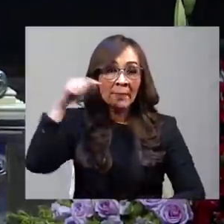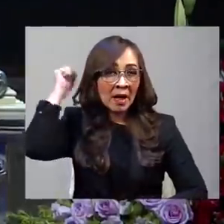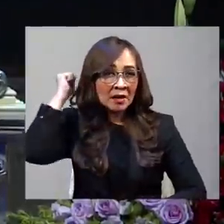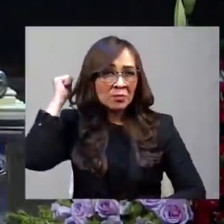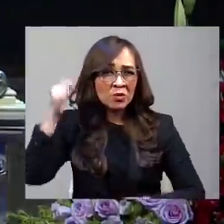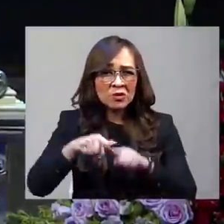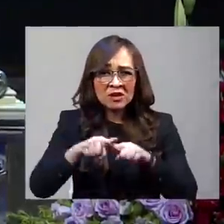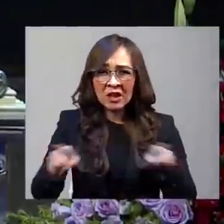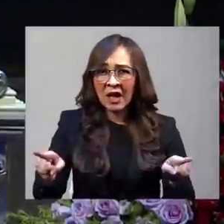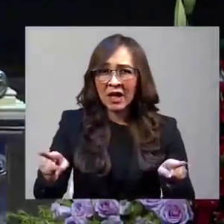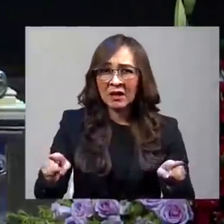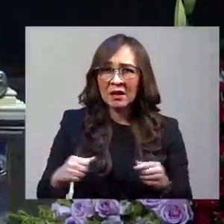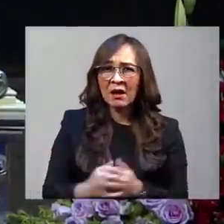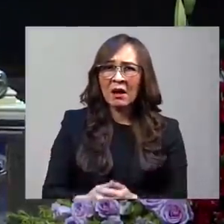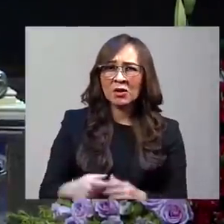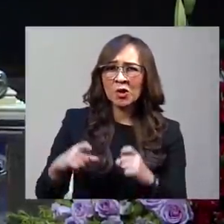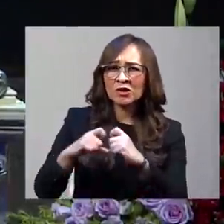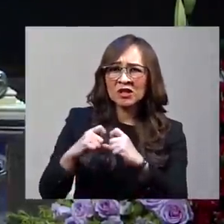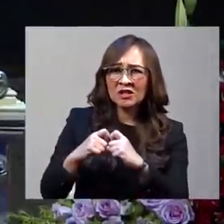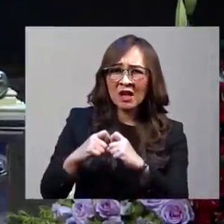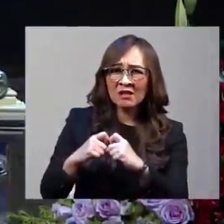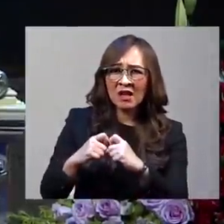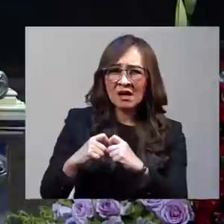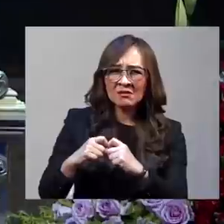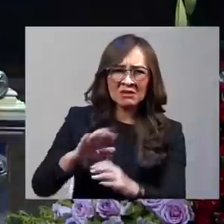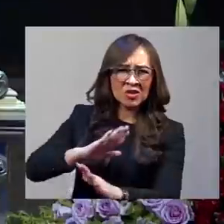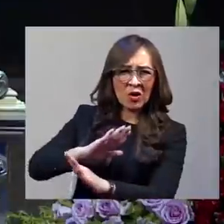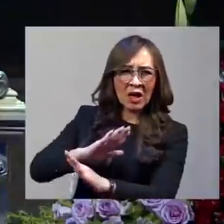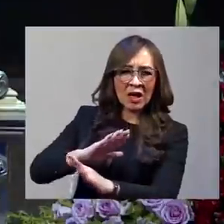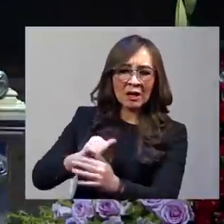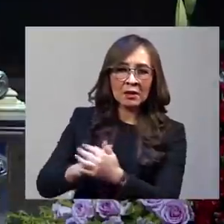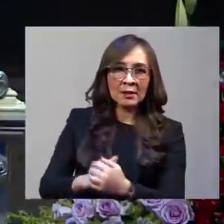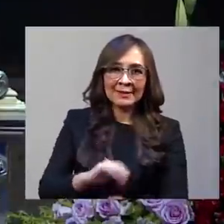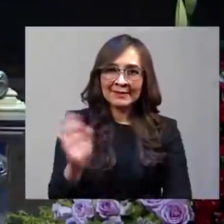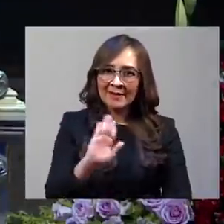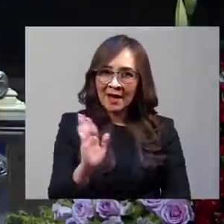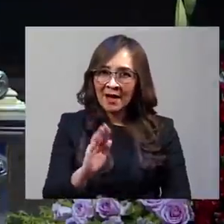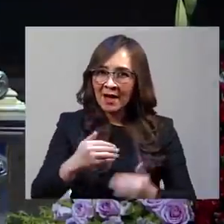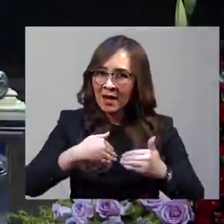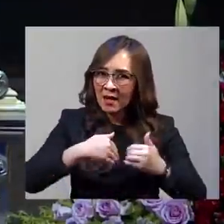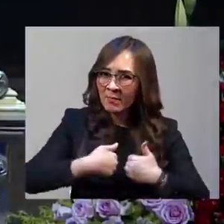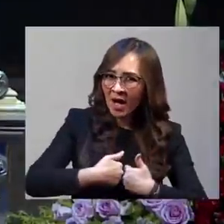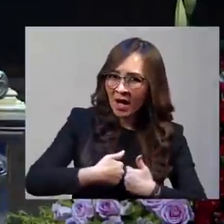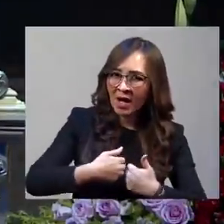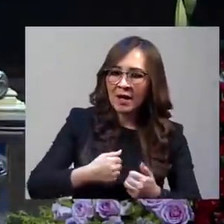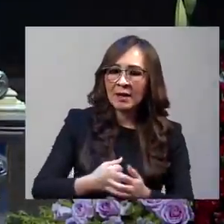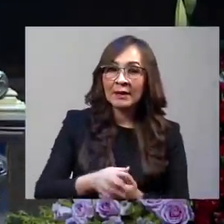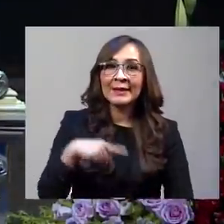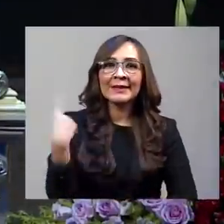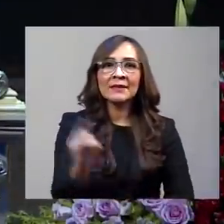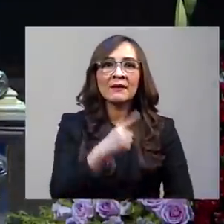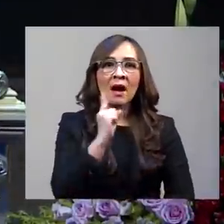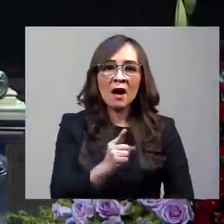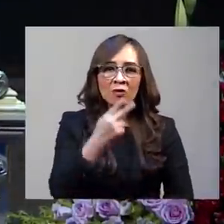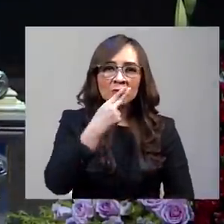sedang ditolak. Saya hanya mau ingatkan dalam kasih Tuhan, kita tidak boleh makin lama makin lemah. Kita percaya ada pemeliharaan Tuhan, ada pembelaan Tuhan, ada kuasa